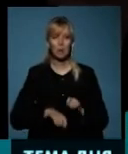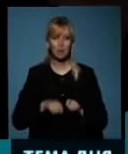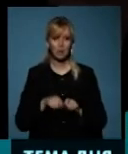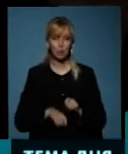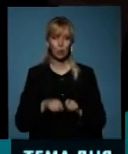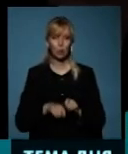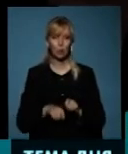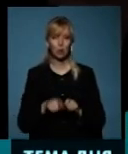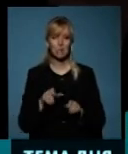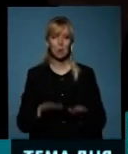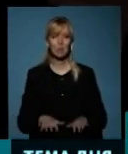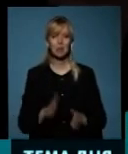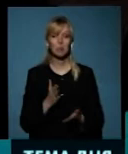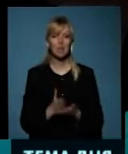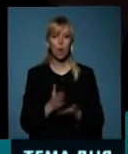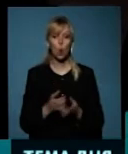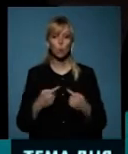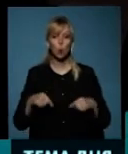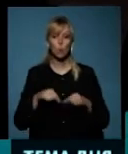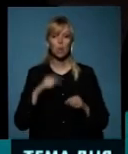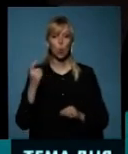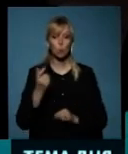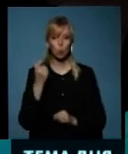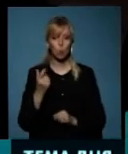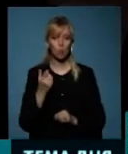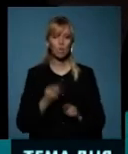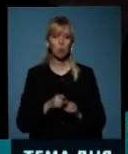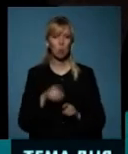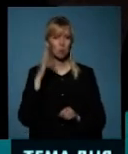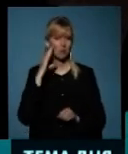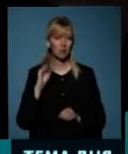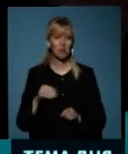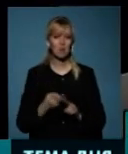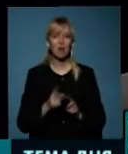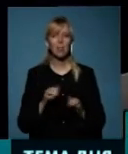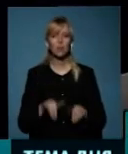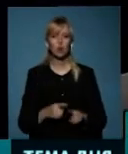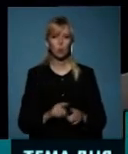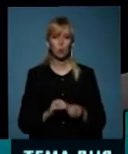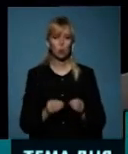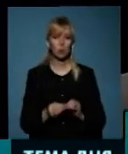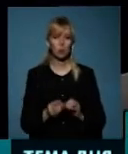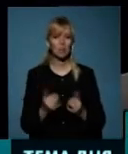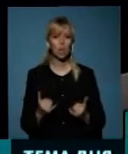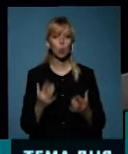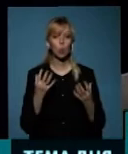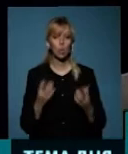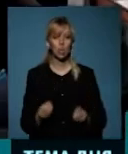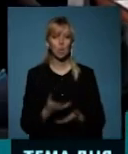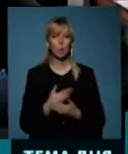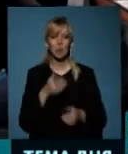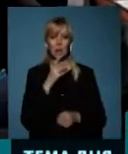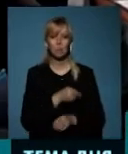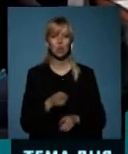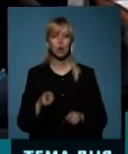перевірку за місцем знаходження суб'єкта господарювання, то вони нехтують цим. Як вирішувати цю проблему? Ну, на сьогоднішній день ми під